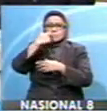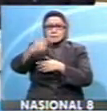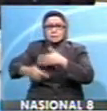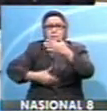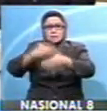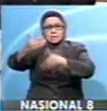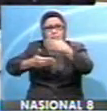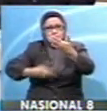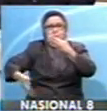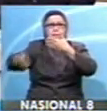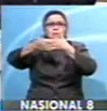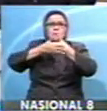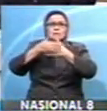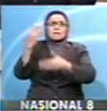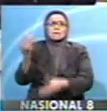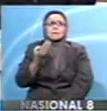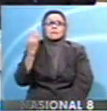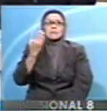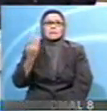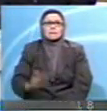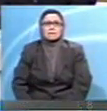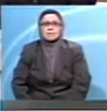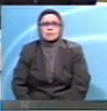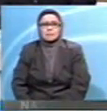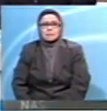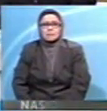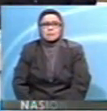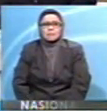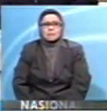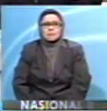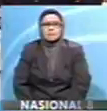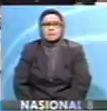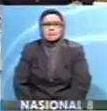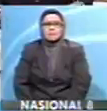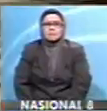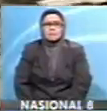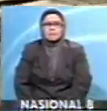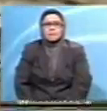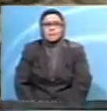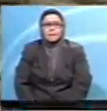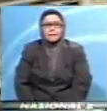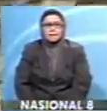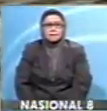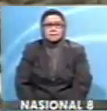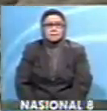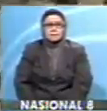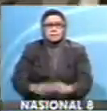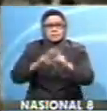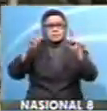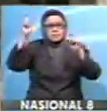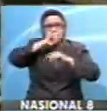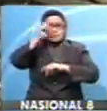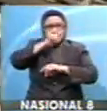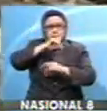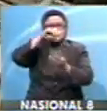majidah Ismail mengimbasat du Bah kuning di Kelantan paling teruk terjejas